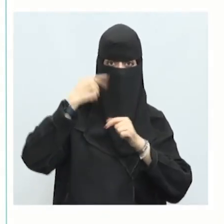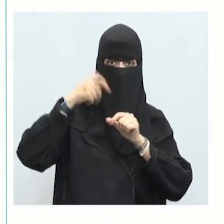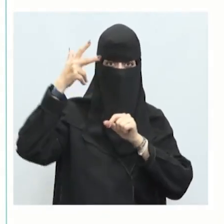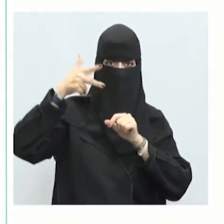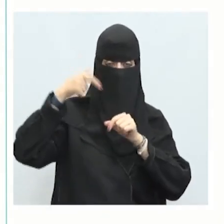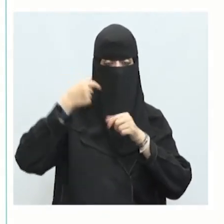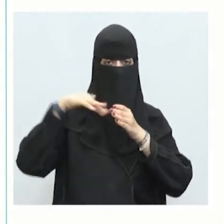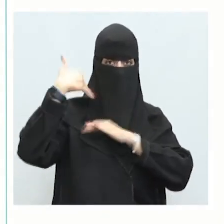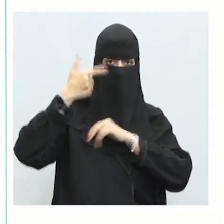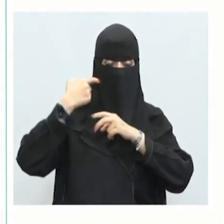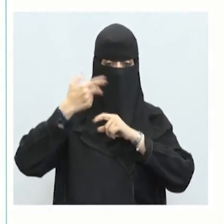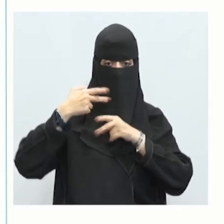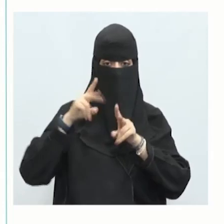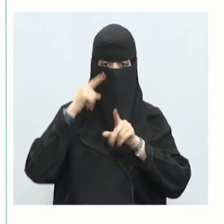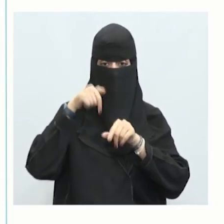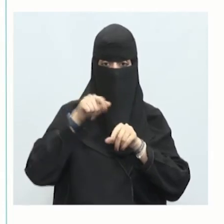التشغيل